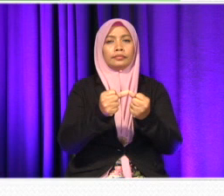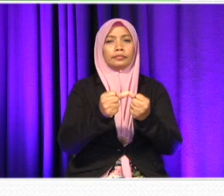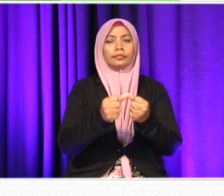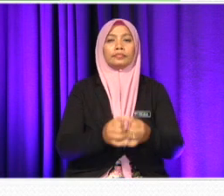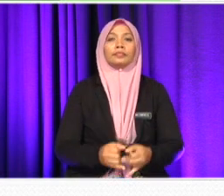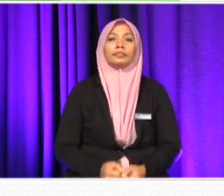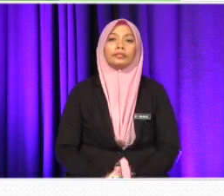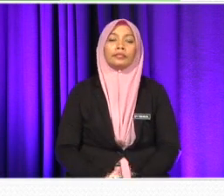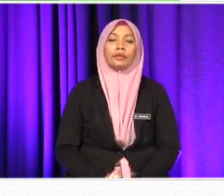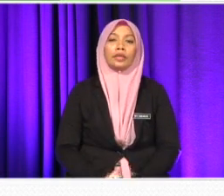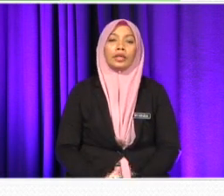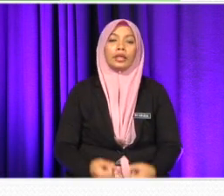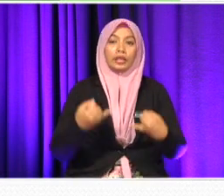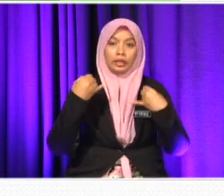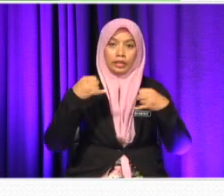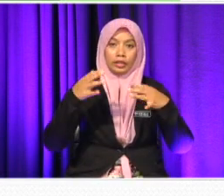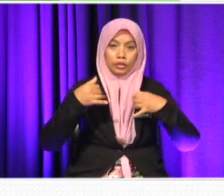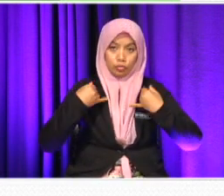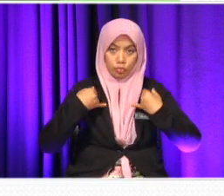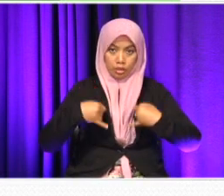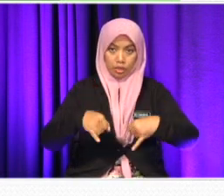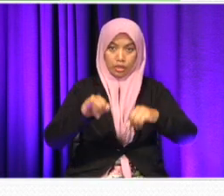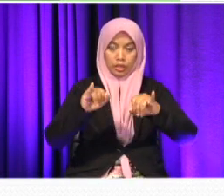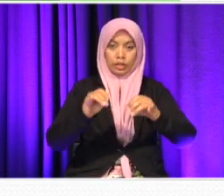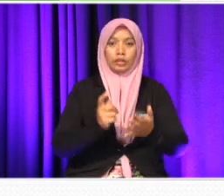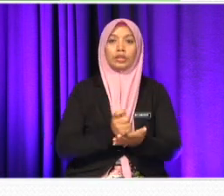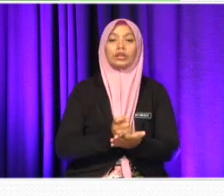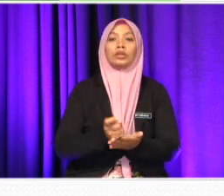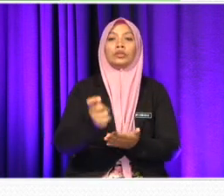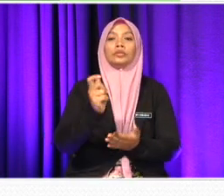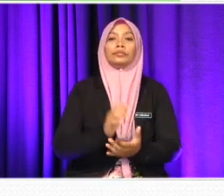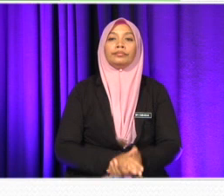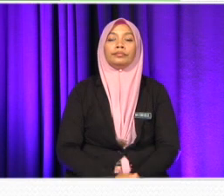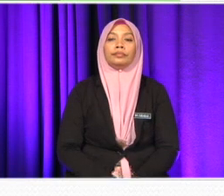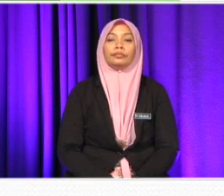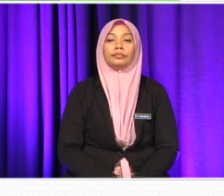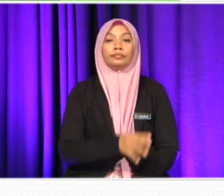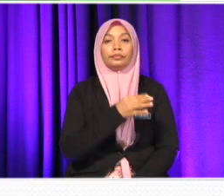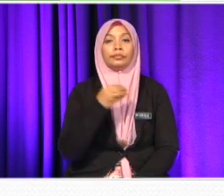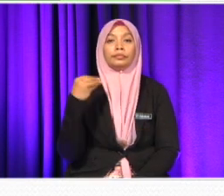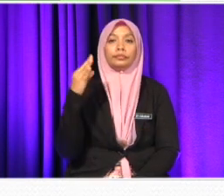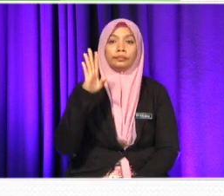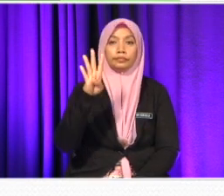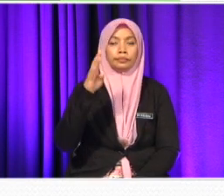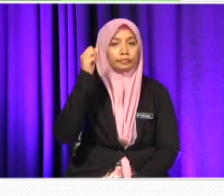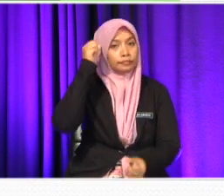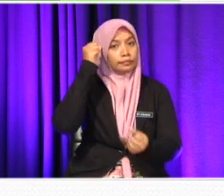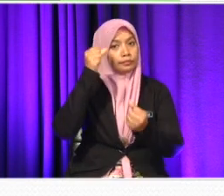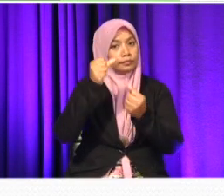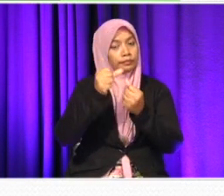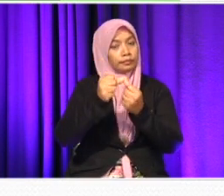jualan terus promosi jualan dan public City dan yang keempat memiliki keringat adalah